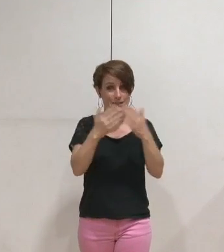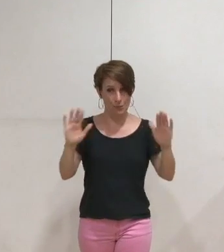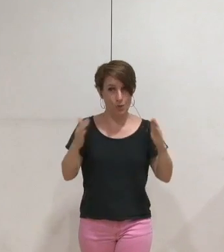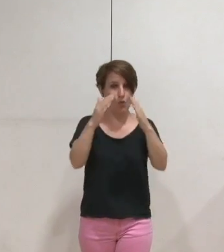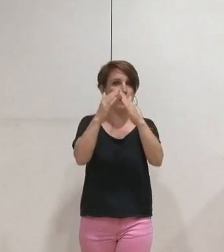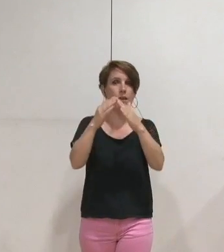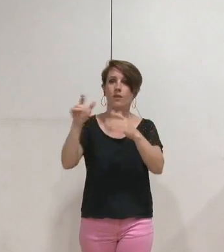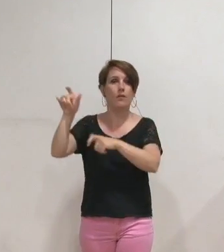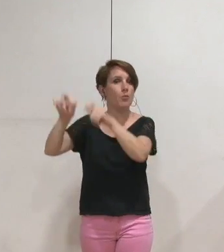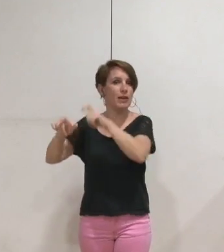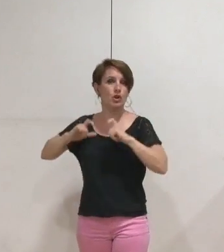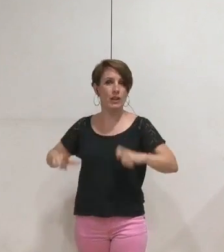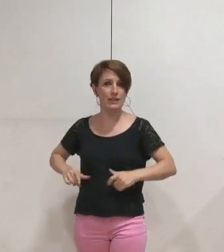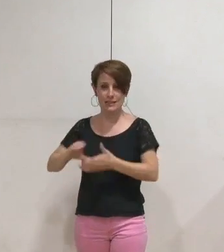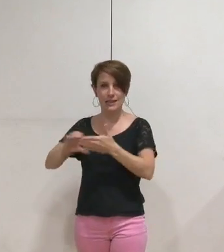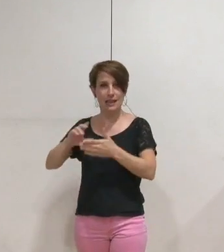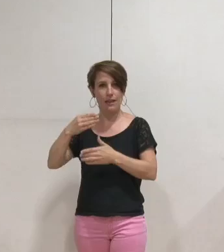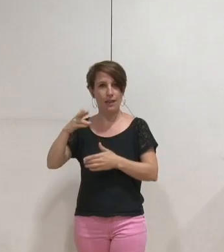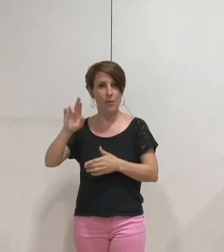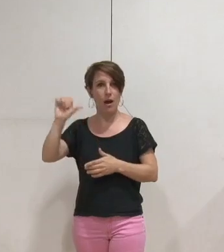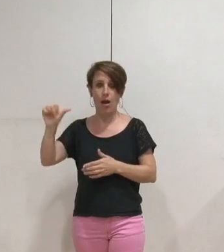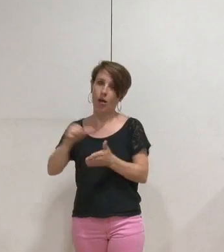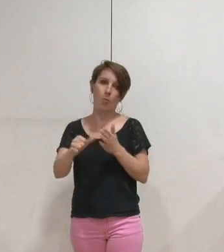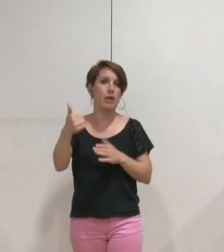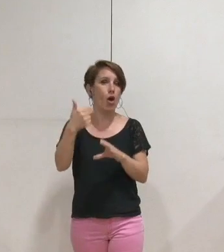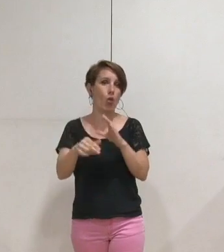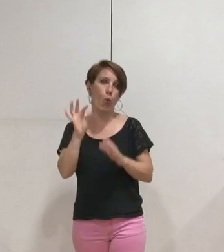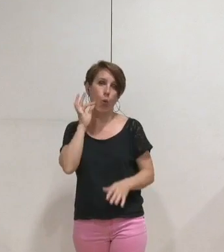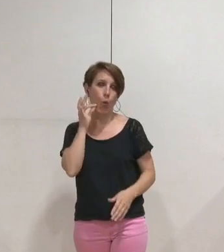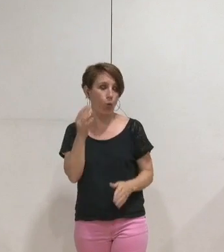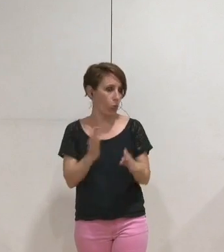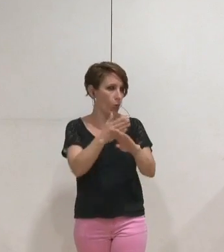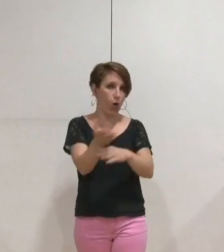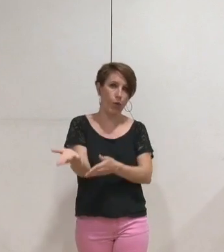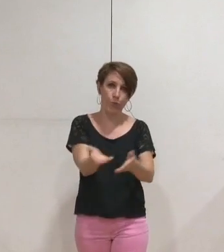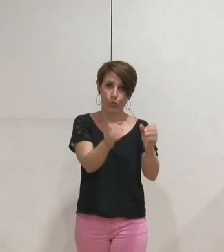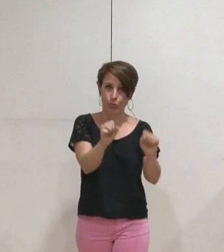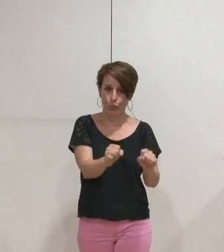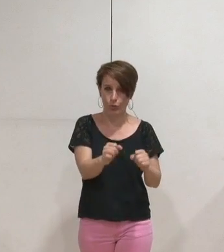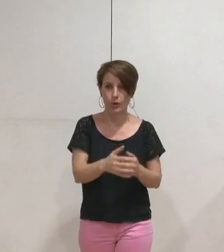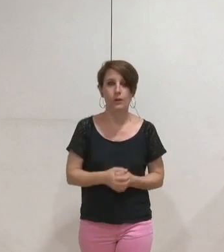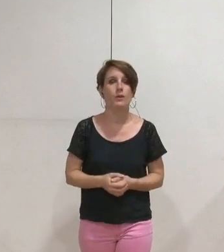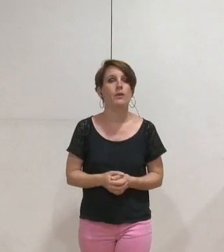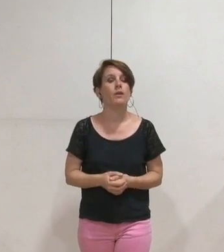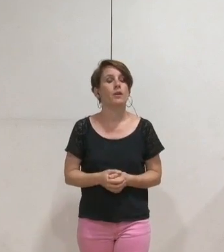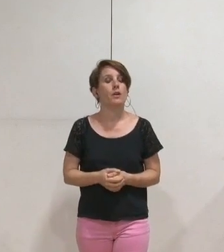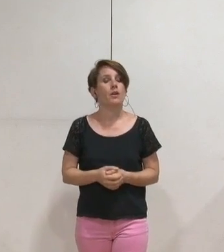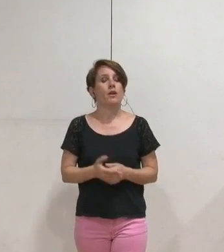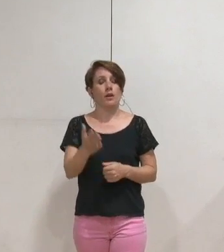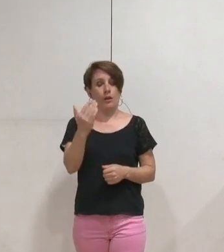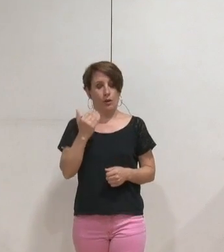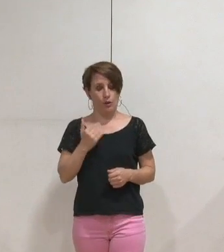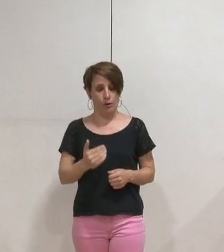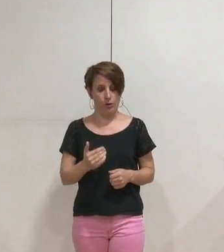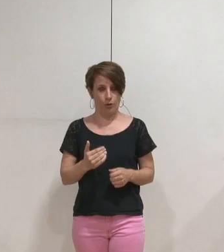lycéens donc pour les lycéens ça reviendra une participation à 1 € mais on peut pas l'écrire comme c'était convenu initialement enfin au